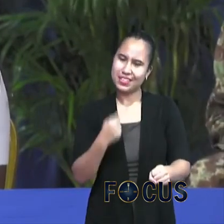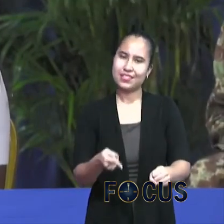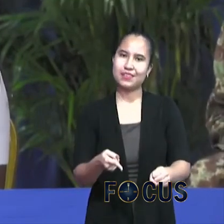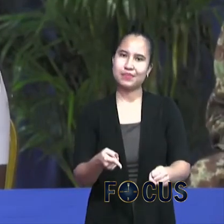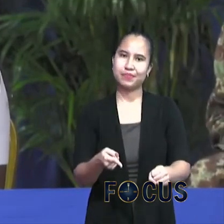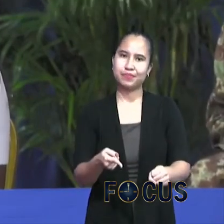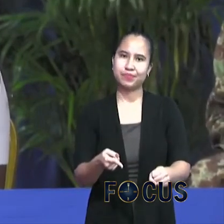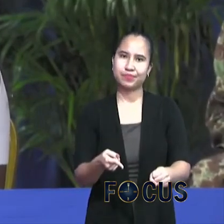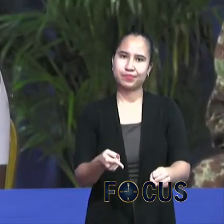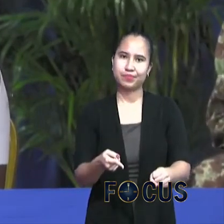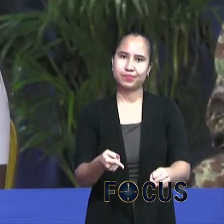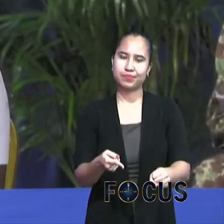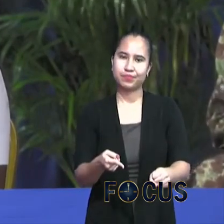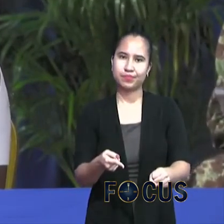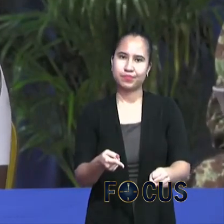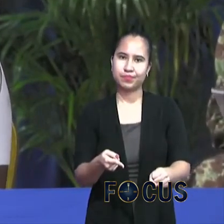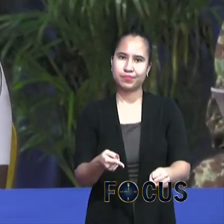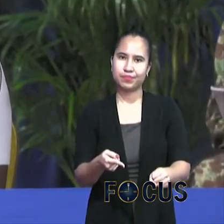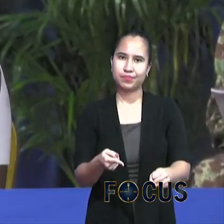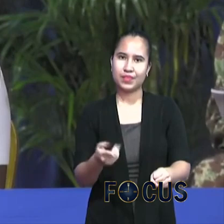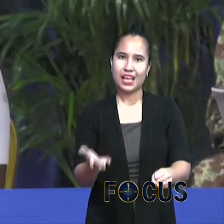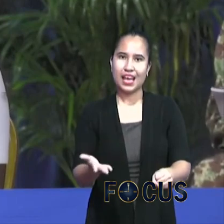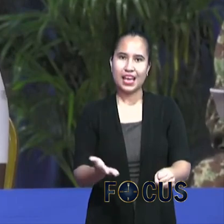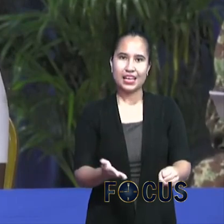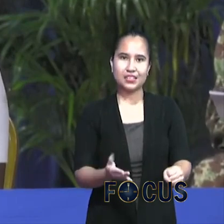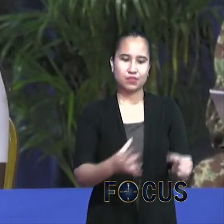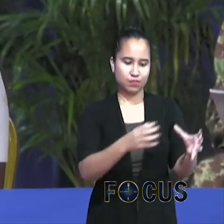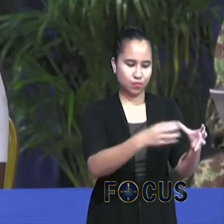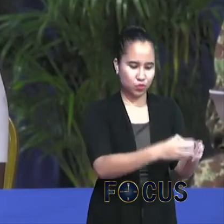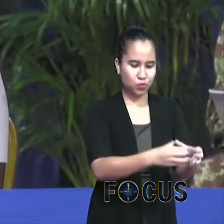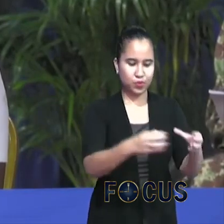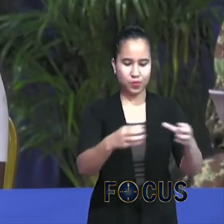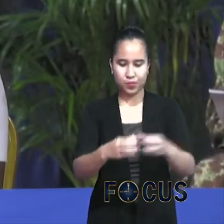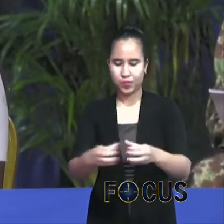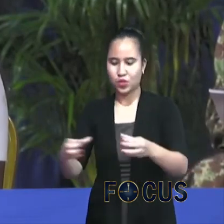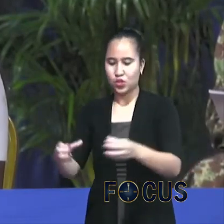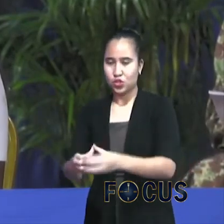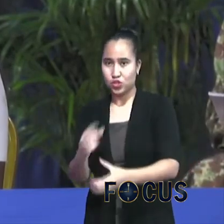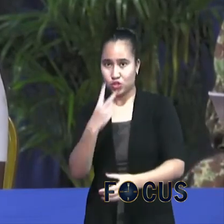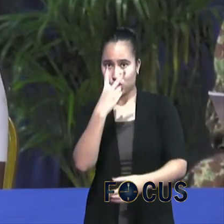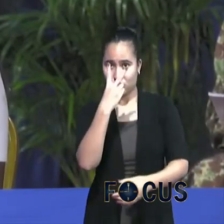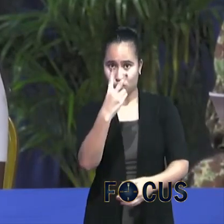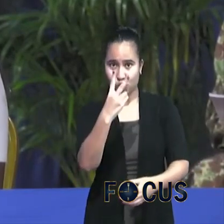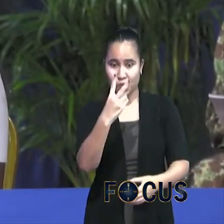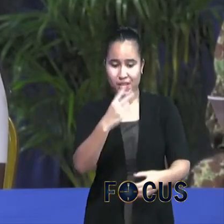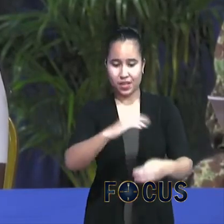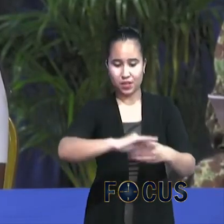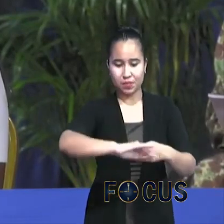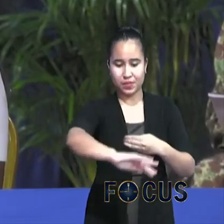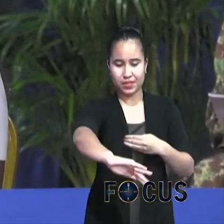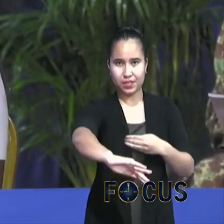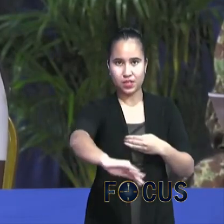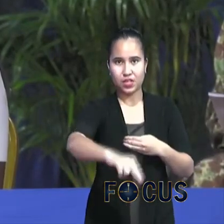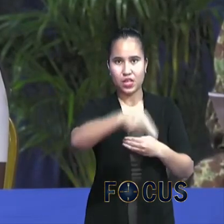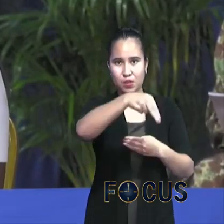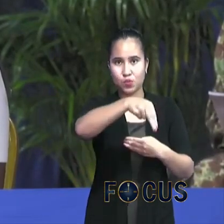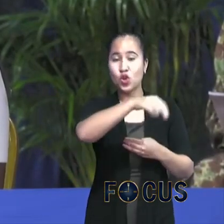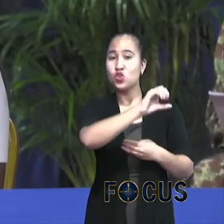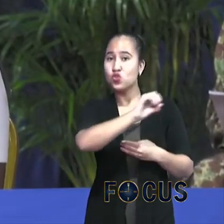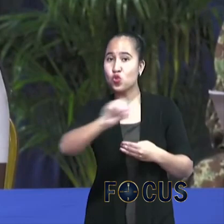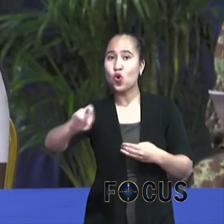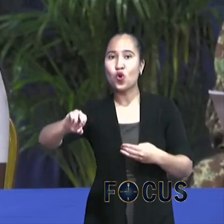Er is dus een segmentering heeft plaatsgevonden tussen de twee gebieden, tussen het zuiden en het noorden.